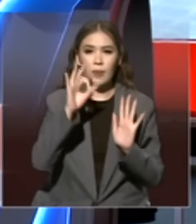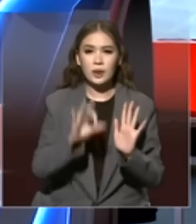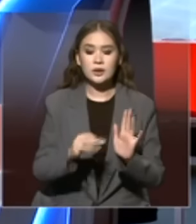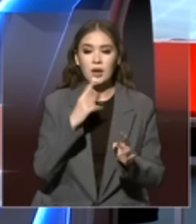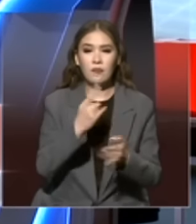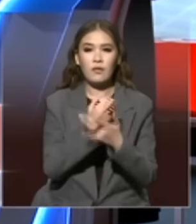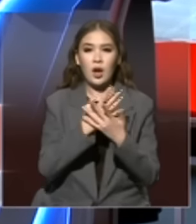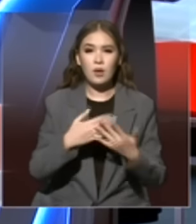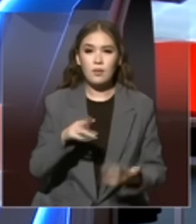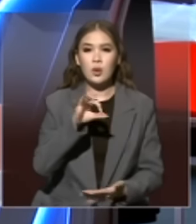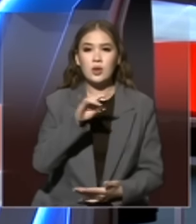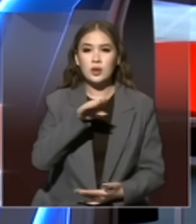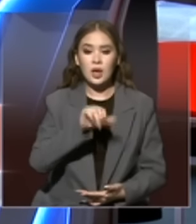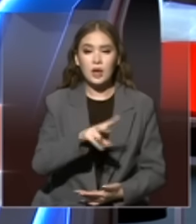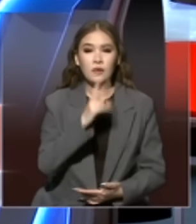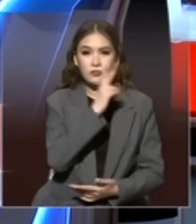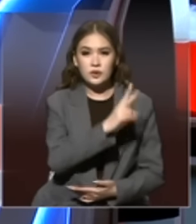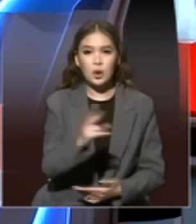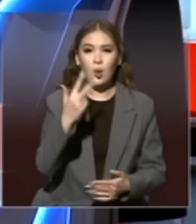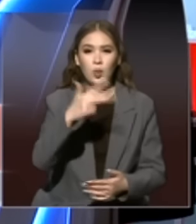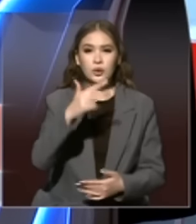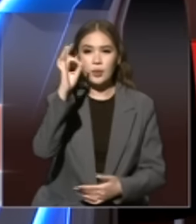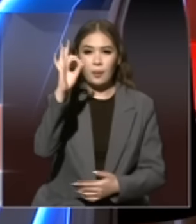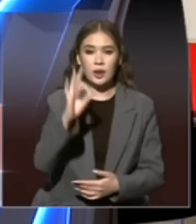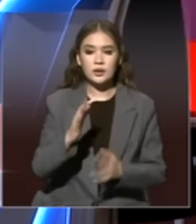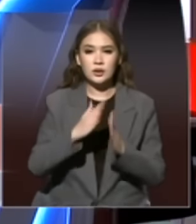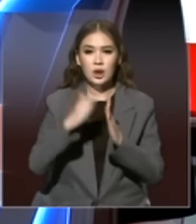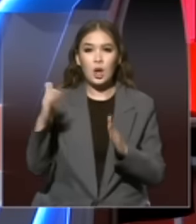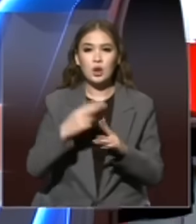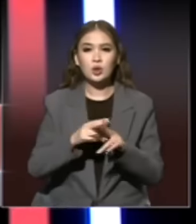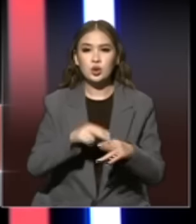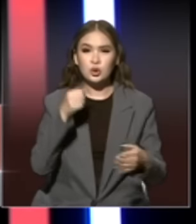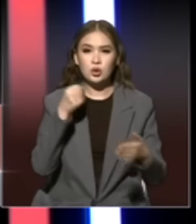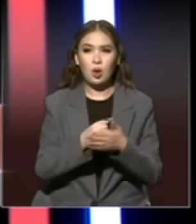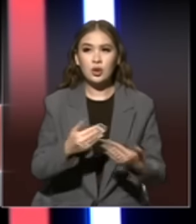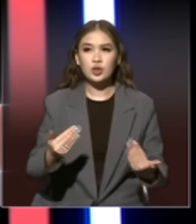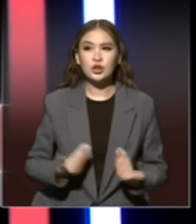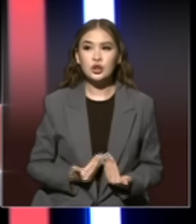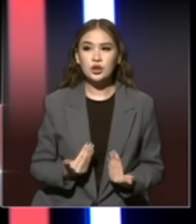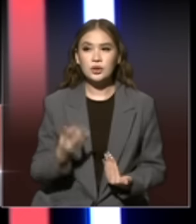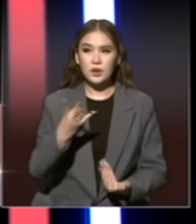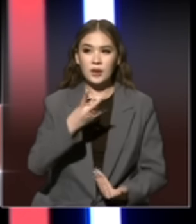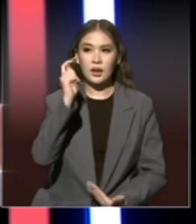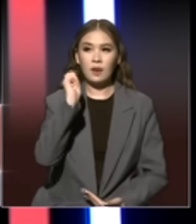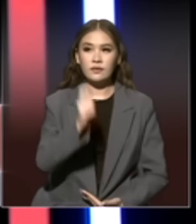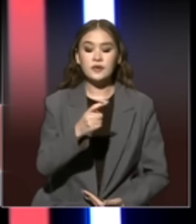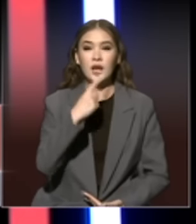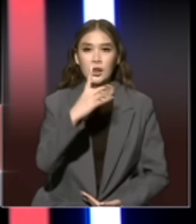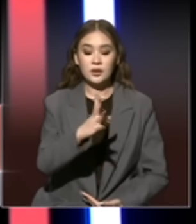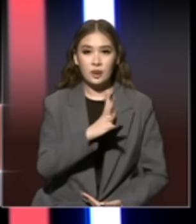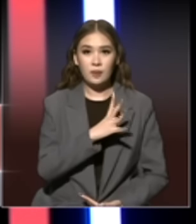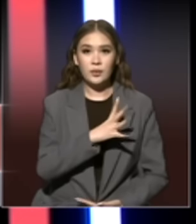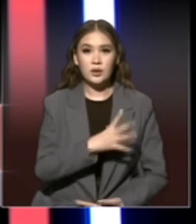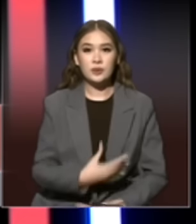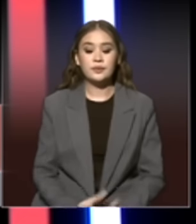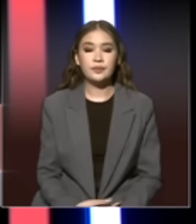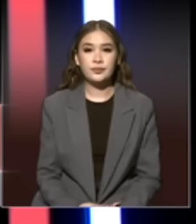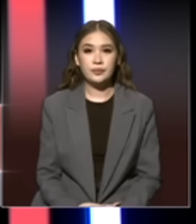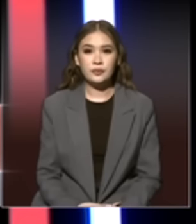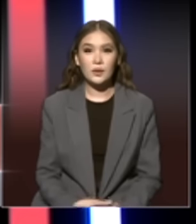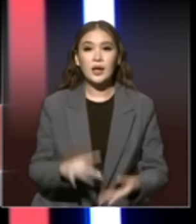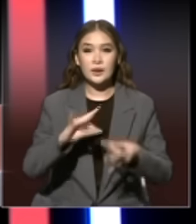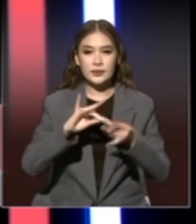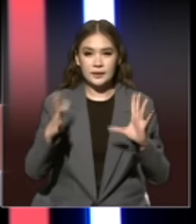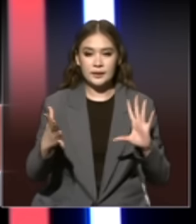әртүрлі порталдарды көріп отырсақ, бүгін 30-дан астам проценті мысалға өмір бойына бас бостандығынан айырылу керек деген сияқты пікірлер айтылған. Иә, әлеуметтік